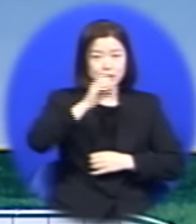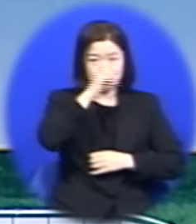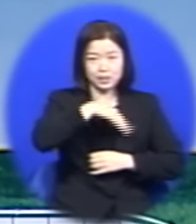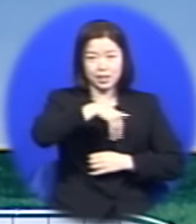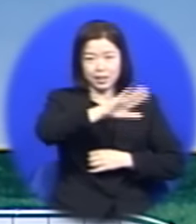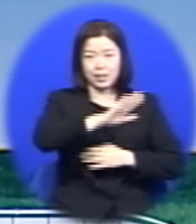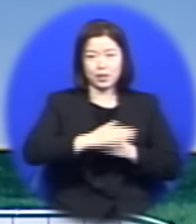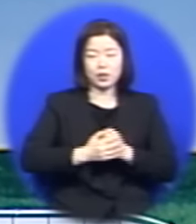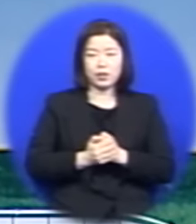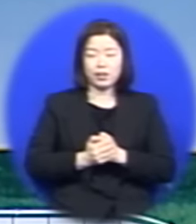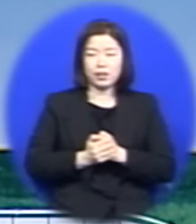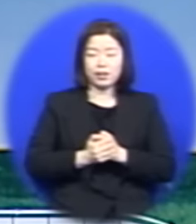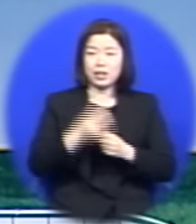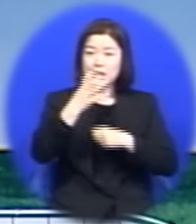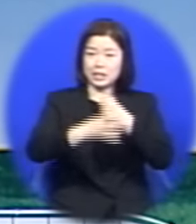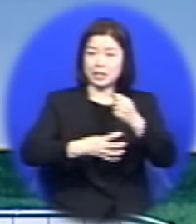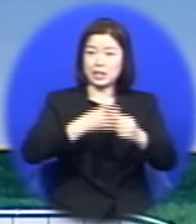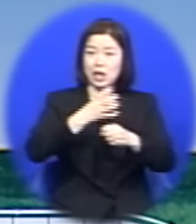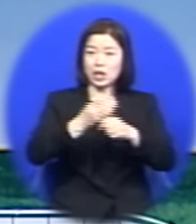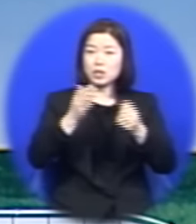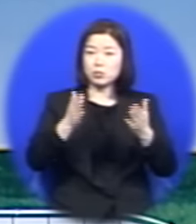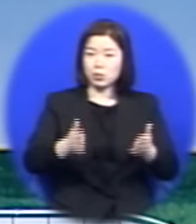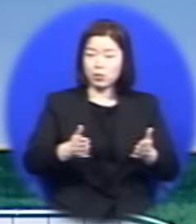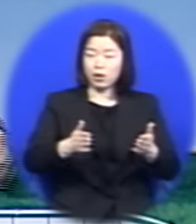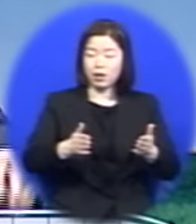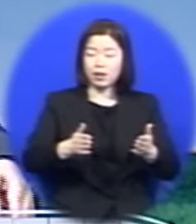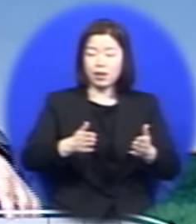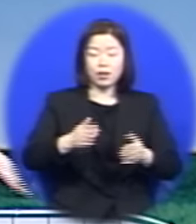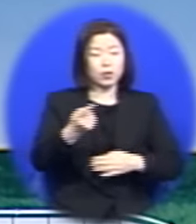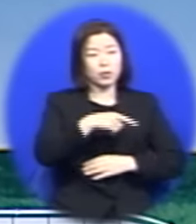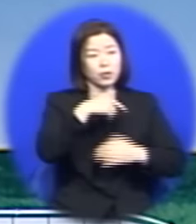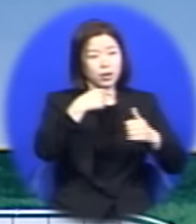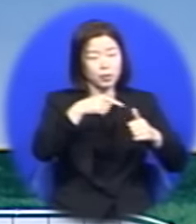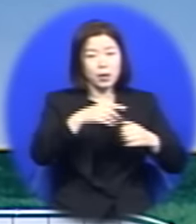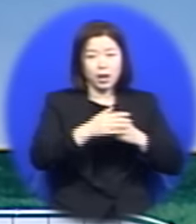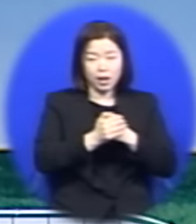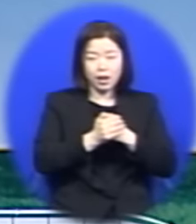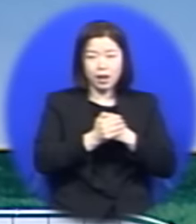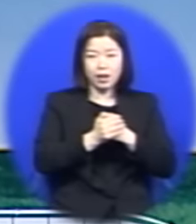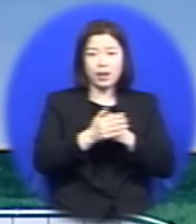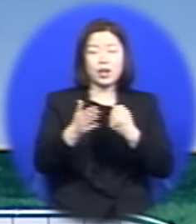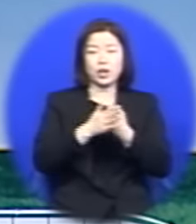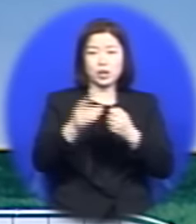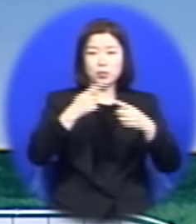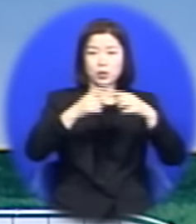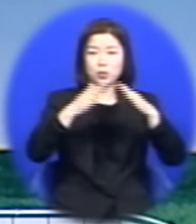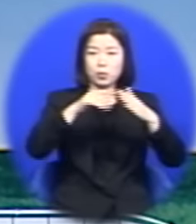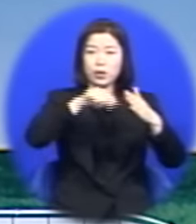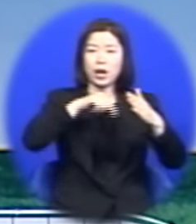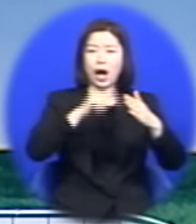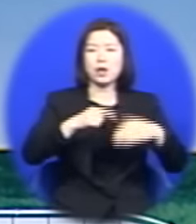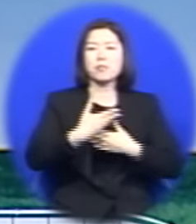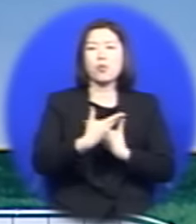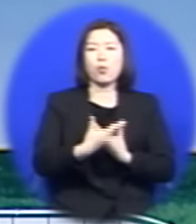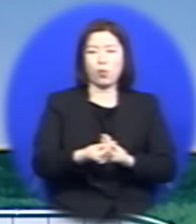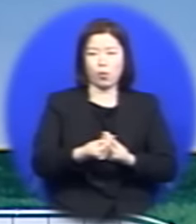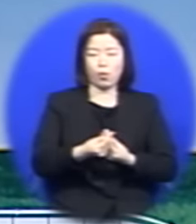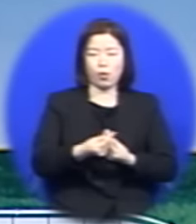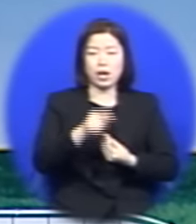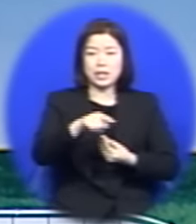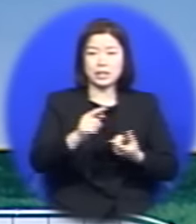가신대요. 40년을 그렇게 지내다 보니까 교회가 얼마나 편안한지 그렇게 목회를 잘 하셨다는